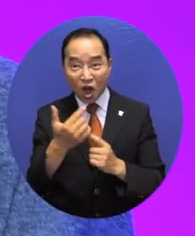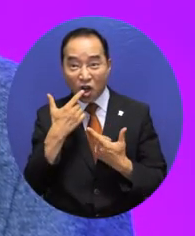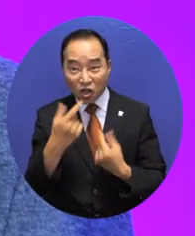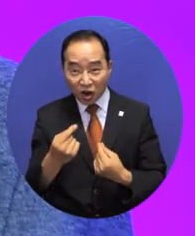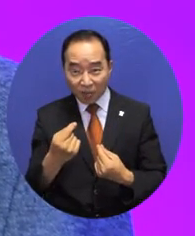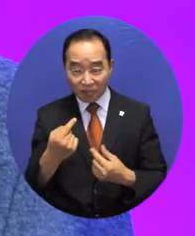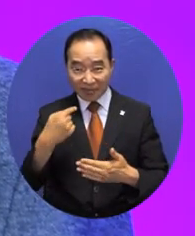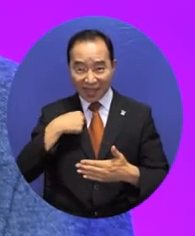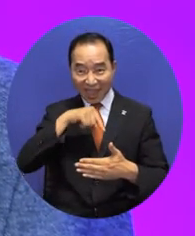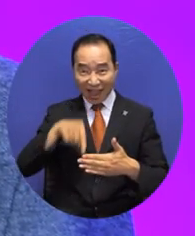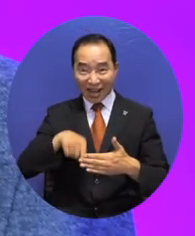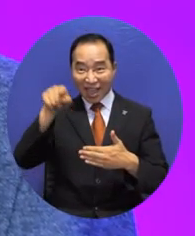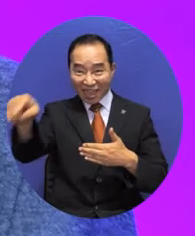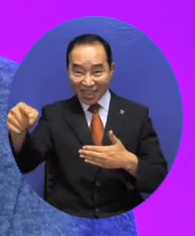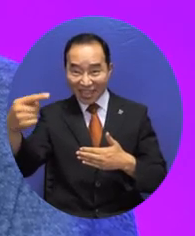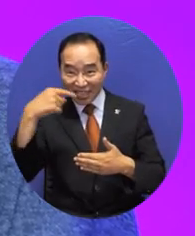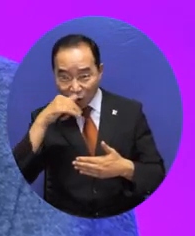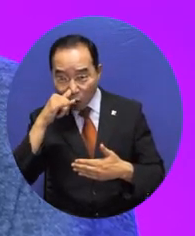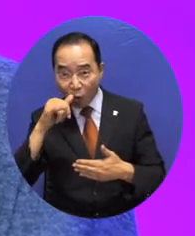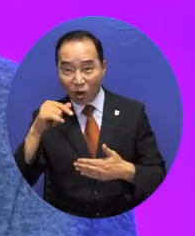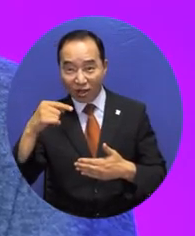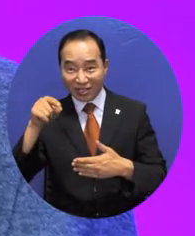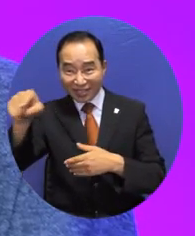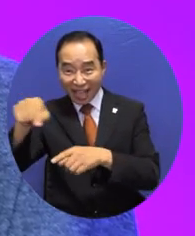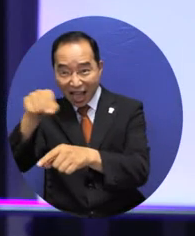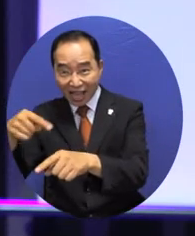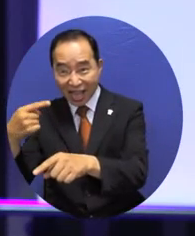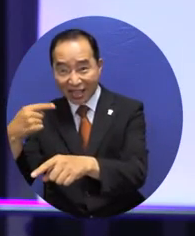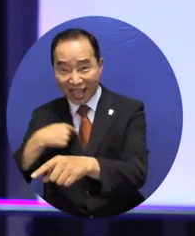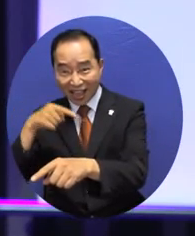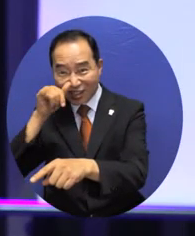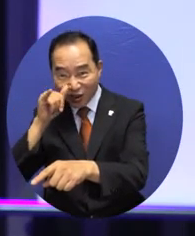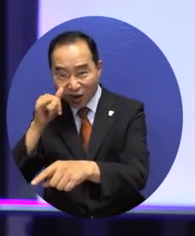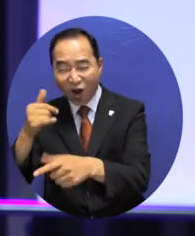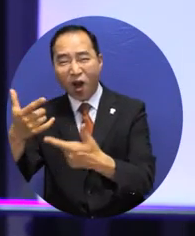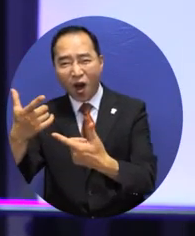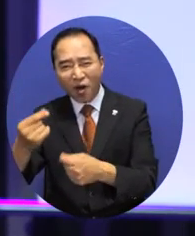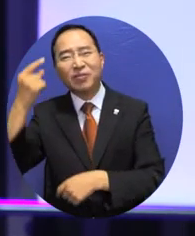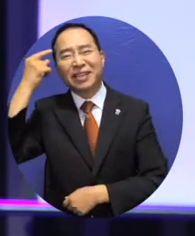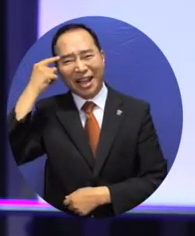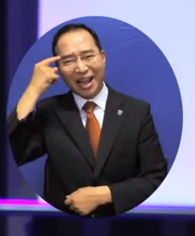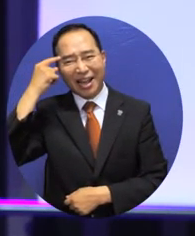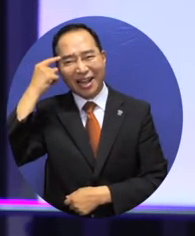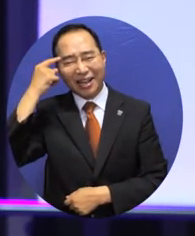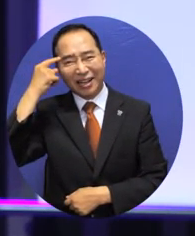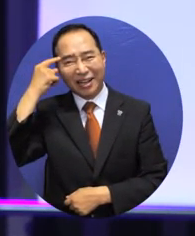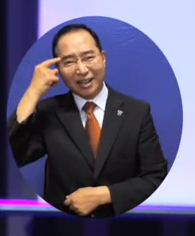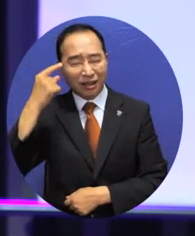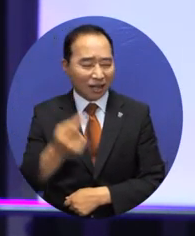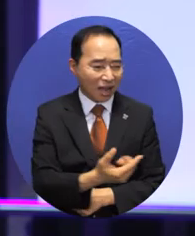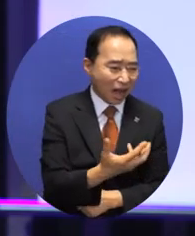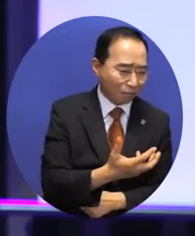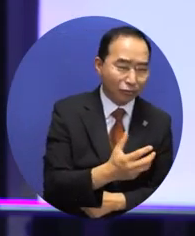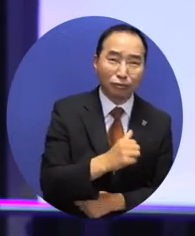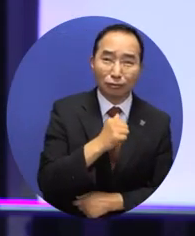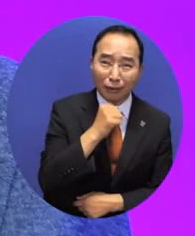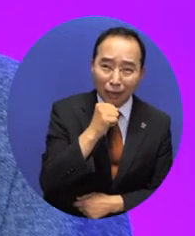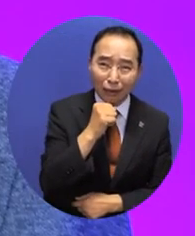항상 일상에서도 가져야 합니다. 아픈 자들, 가난한 자들, 억압받는